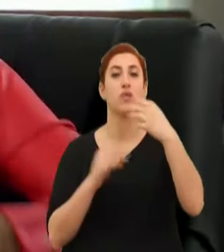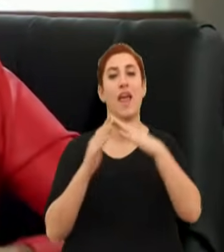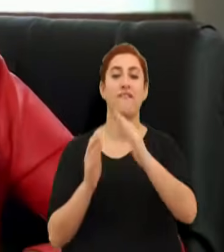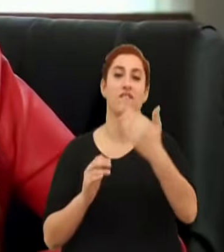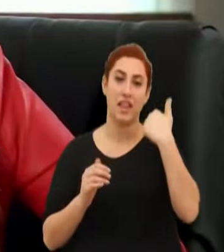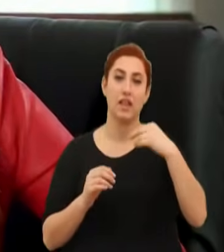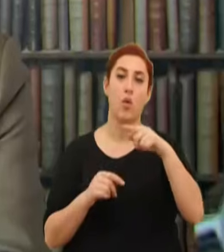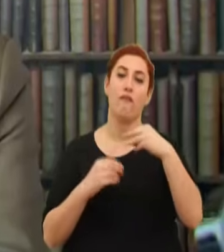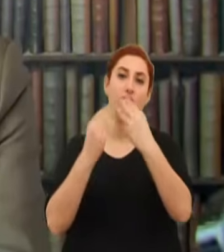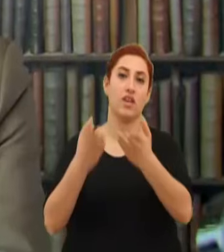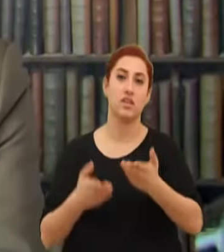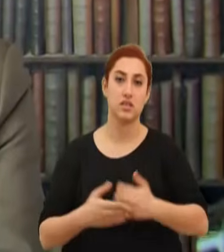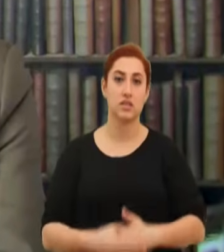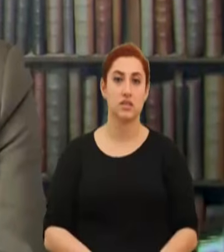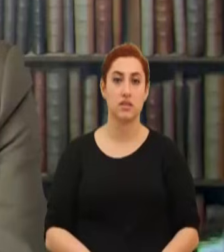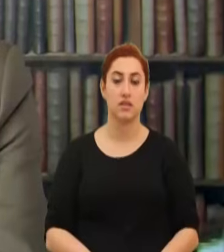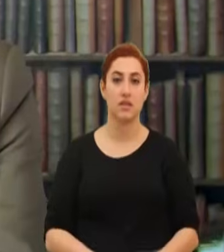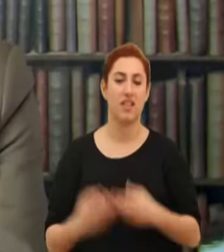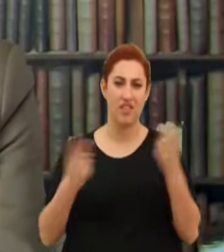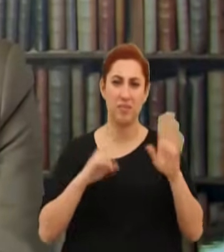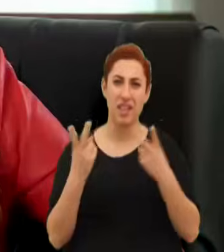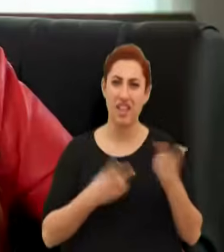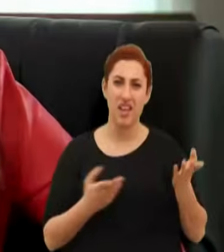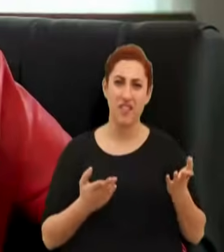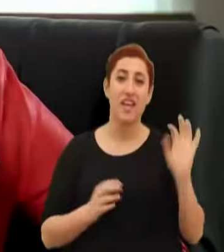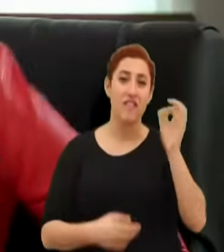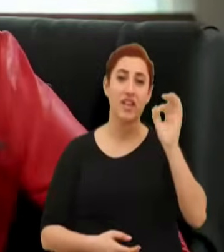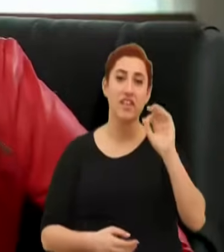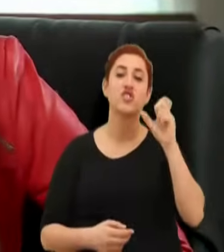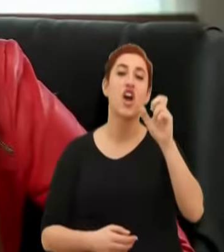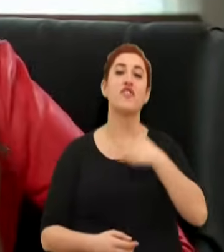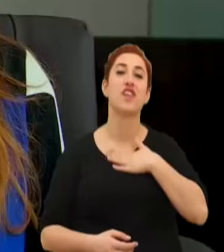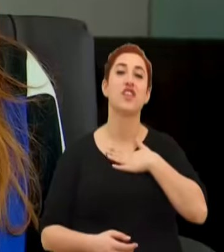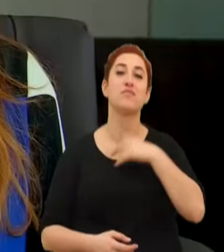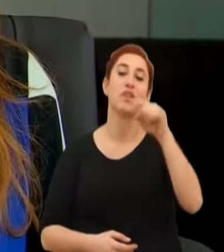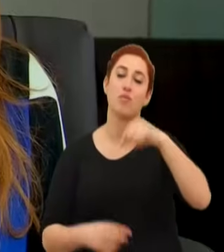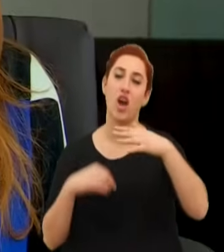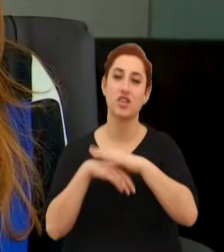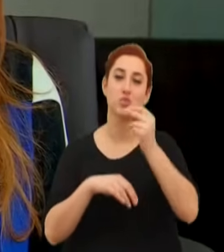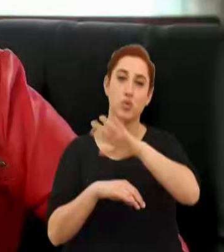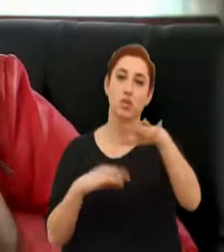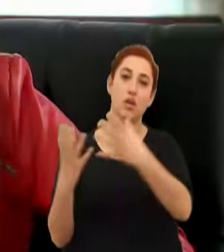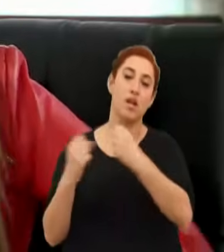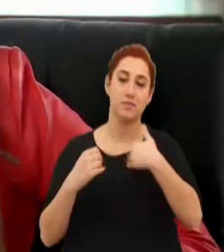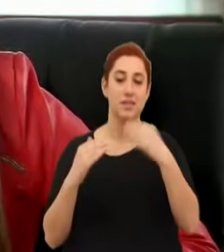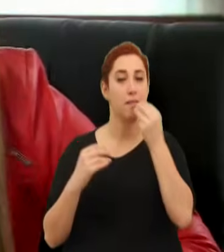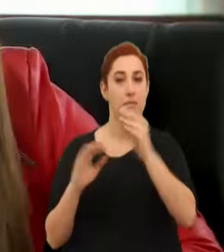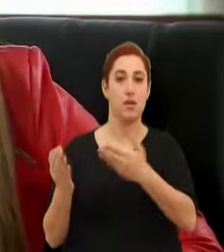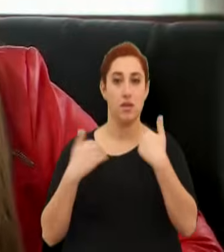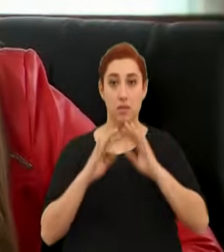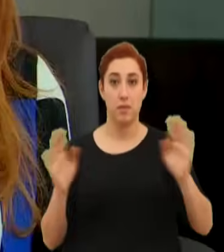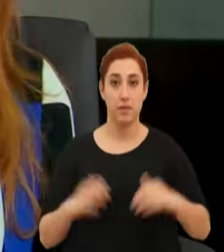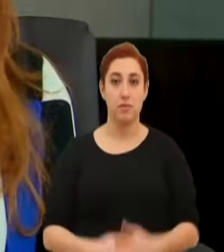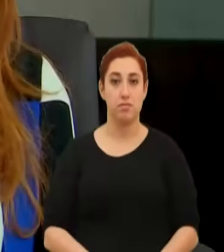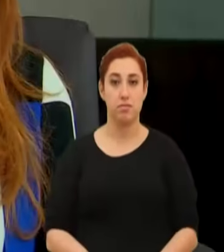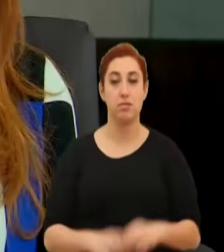getirirsin, orada verirsin. Ev mi? Davet mi? Ne davetisi ya? Evet. Cavidancığım, sen bu akşam çocuklarını da al bize yemeğe gel, tamam